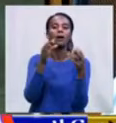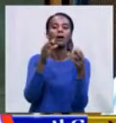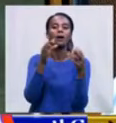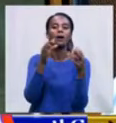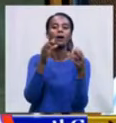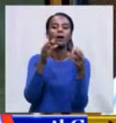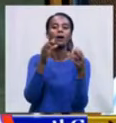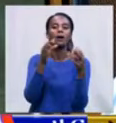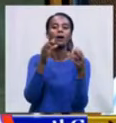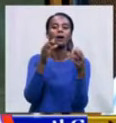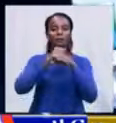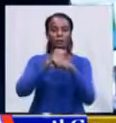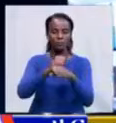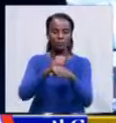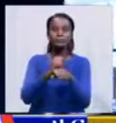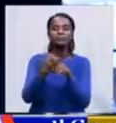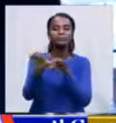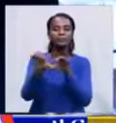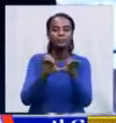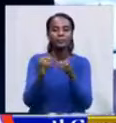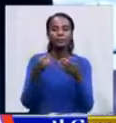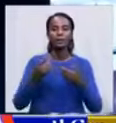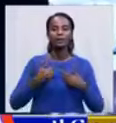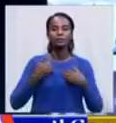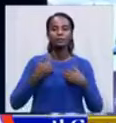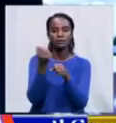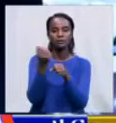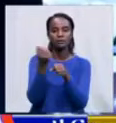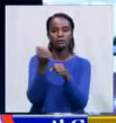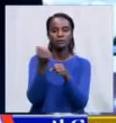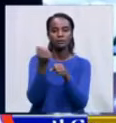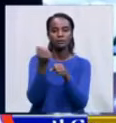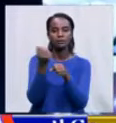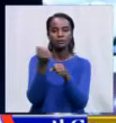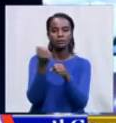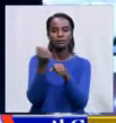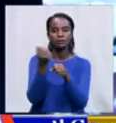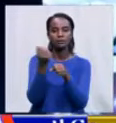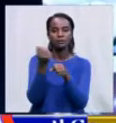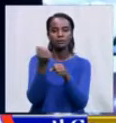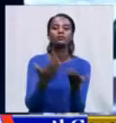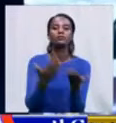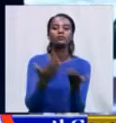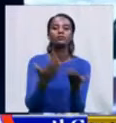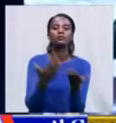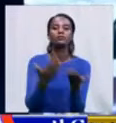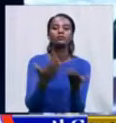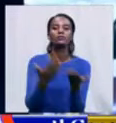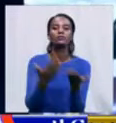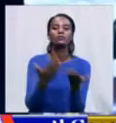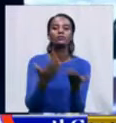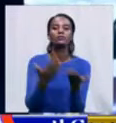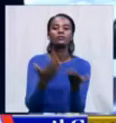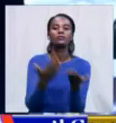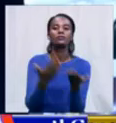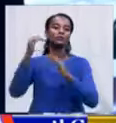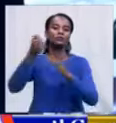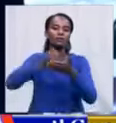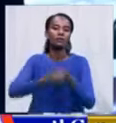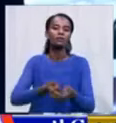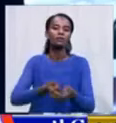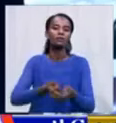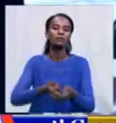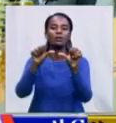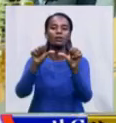ስርጭት ለመከላከል እያከናወኑት ላለው ስራ የክልሉ መንግስት ምስጋና ያቀረበ ሲሆን የመከላከሉ ስራ የበለጠ ተጠናክሮ